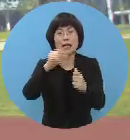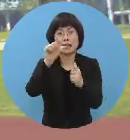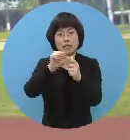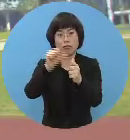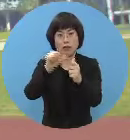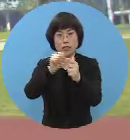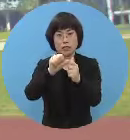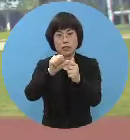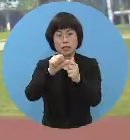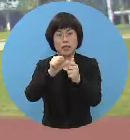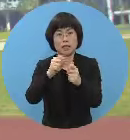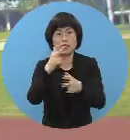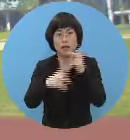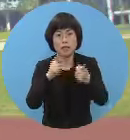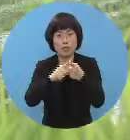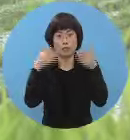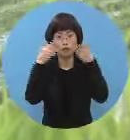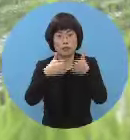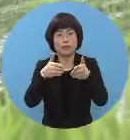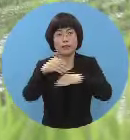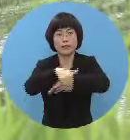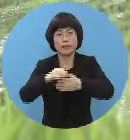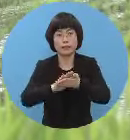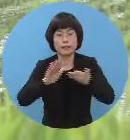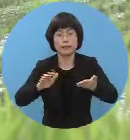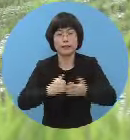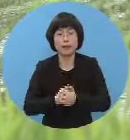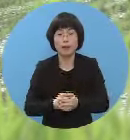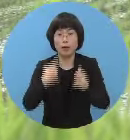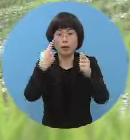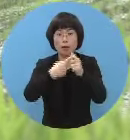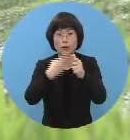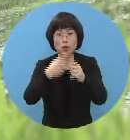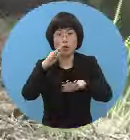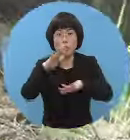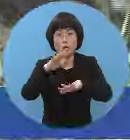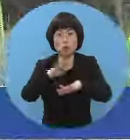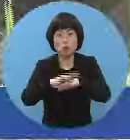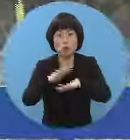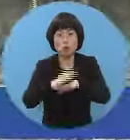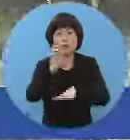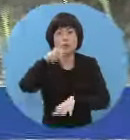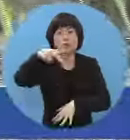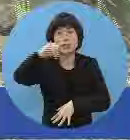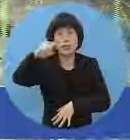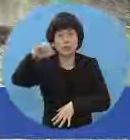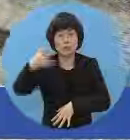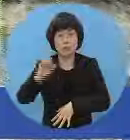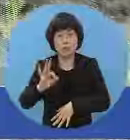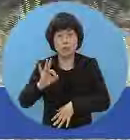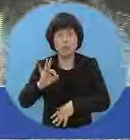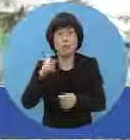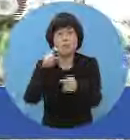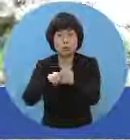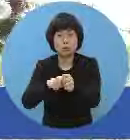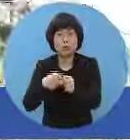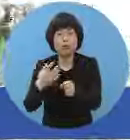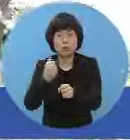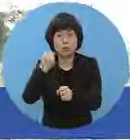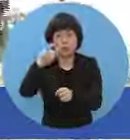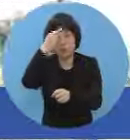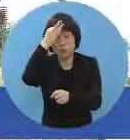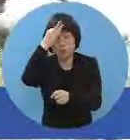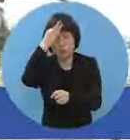중점 추진하고 있습니다. 첫째, 유기농업 내실화를 위해 저비용 저투입 유기농업 기술을